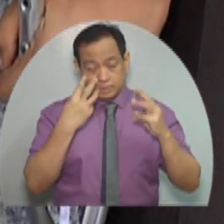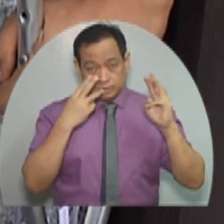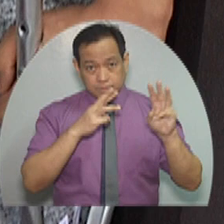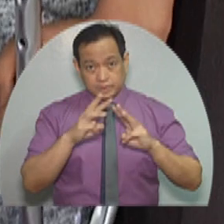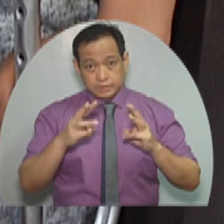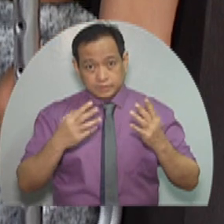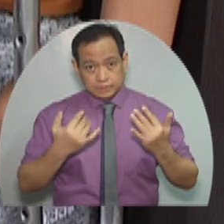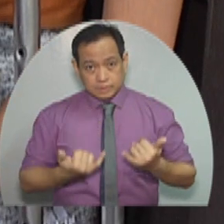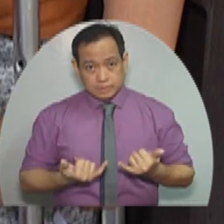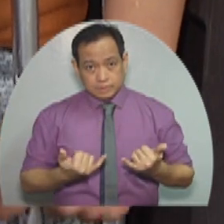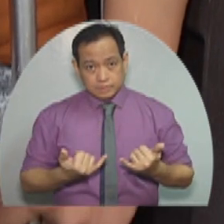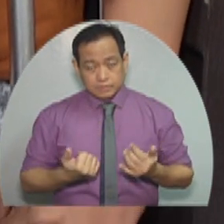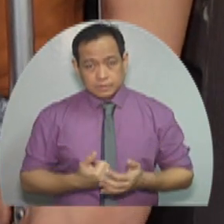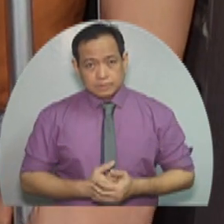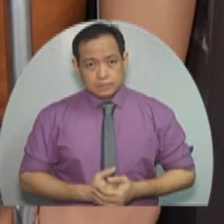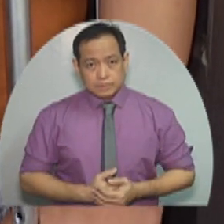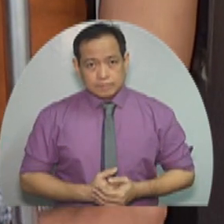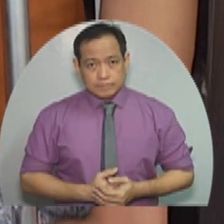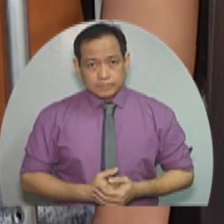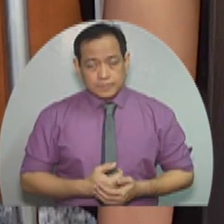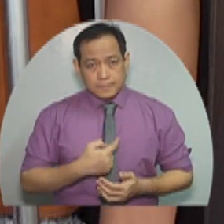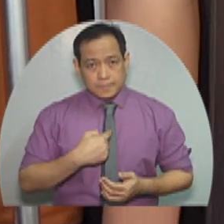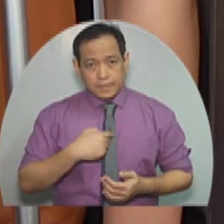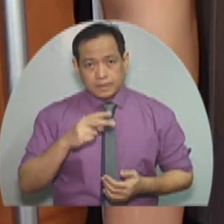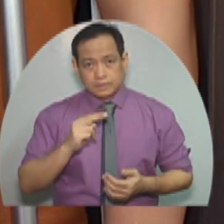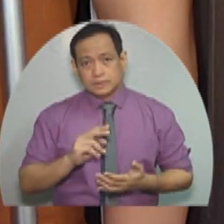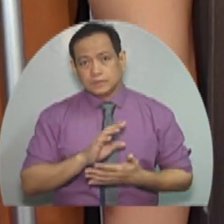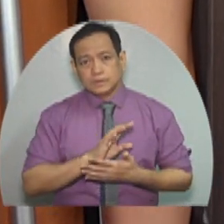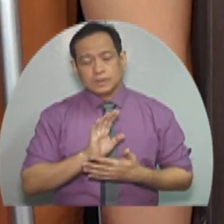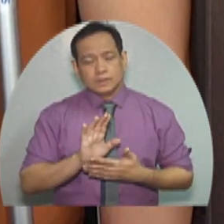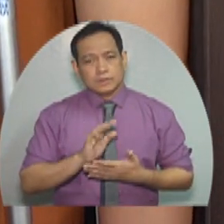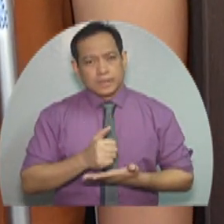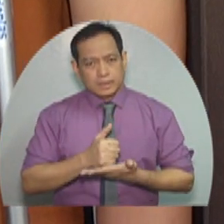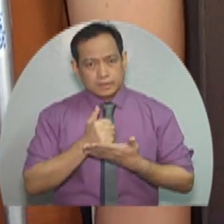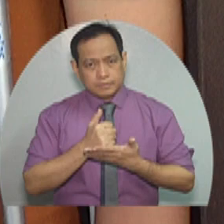nanonood sa akin. Kailangan ko po